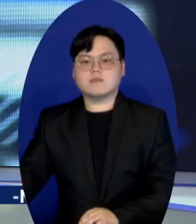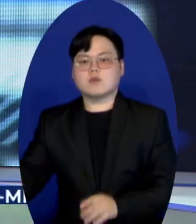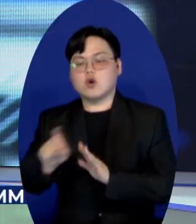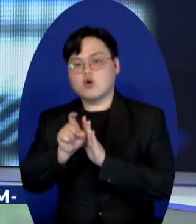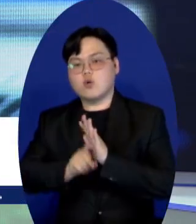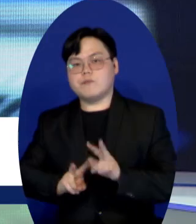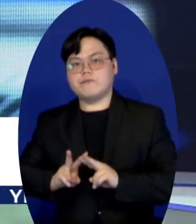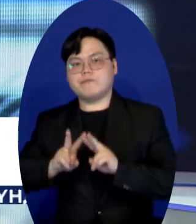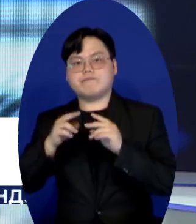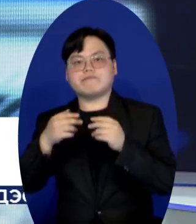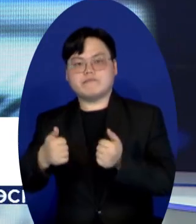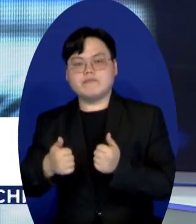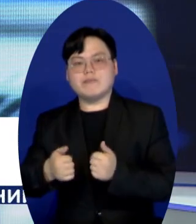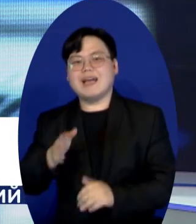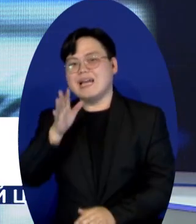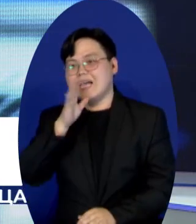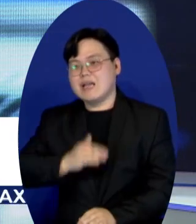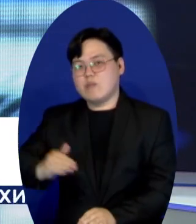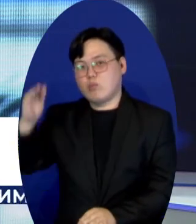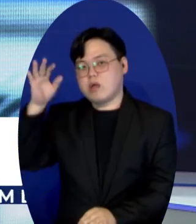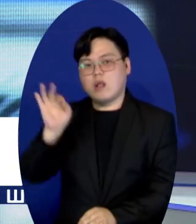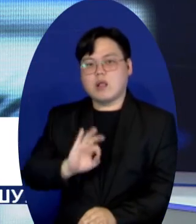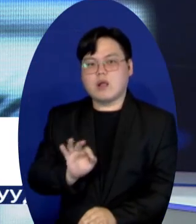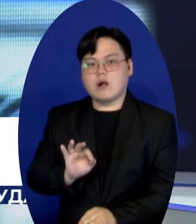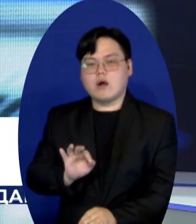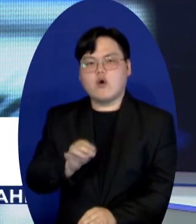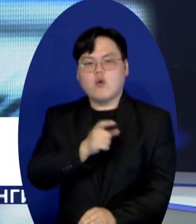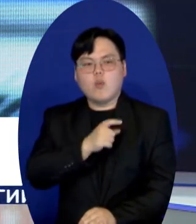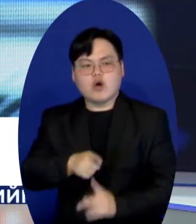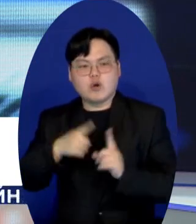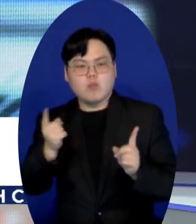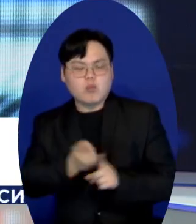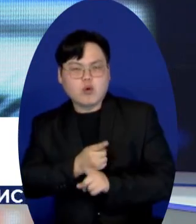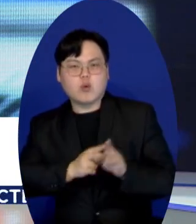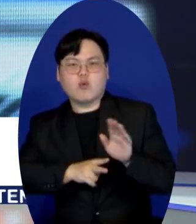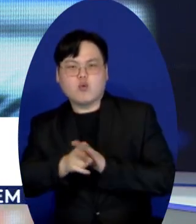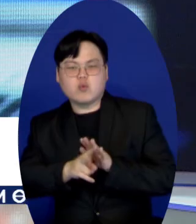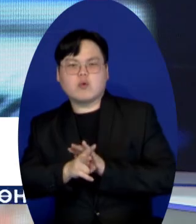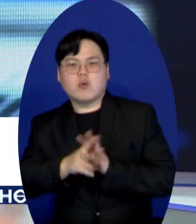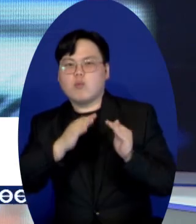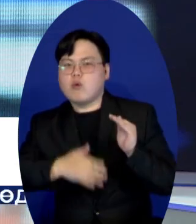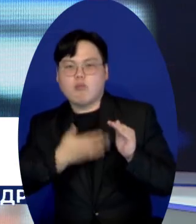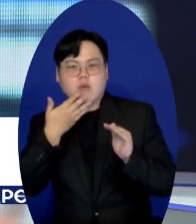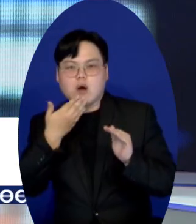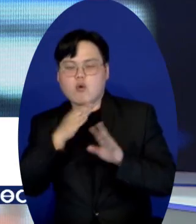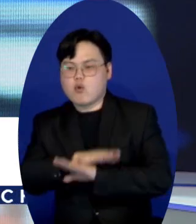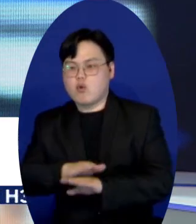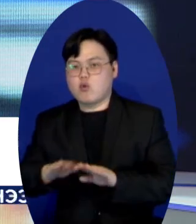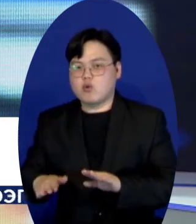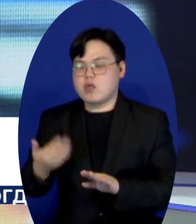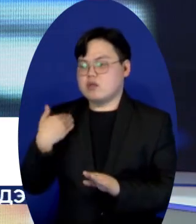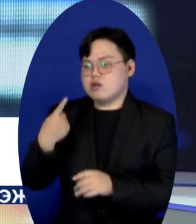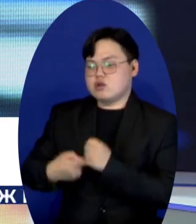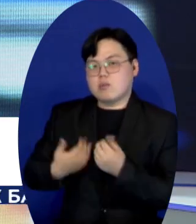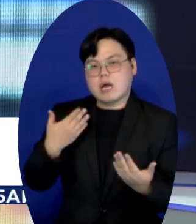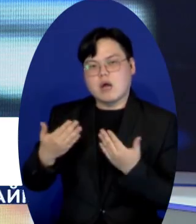Хөтөлбөрийн дараагийн хэсэгт анхаарлаа хандуулна. Насанд хүрээгүй хүний гэмт хэрэгт холбогдох тоо буурахгүй байна. Энэ онд хүүхдийн гэмт хэрэгт холбогдсон тоо өмнөх жилдээ харьцуулах